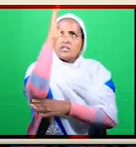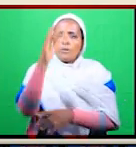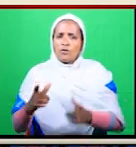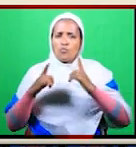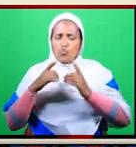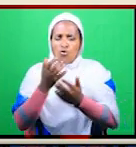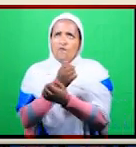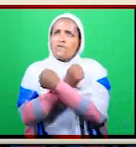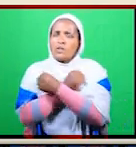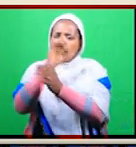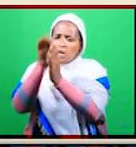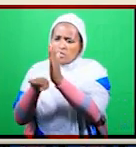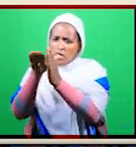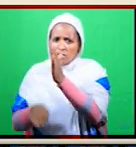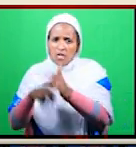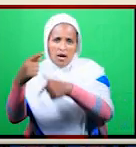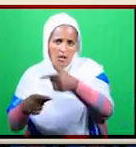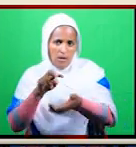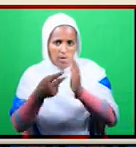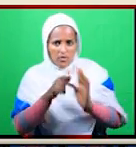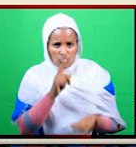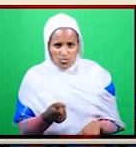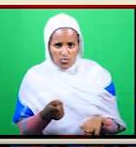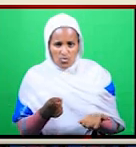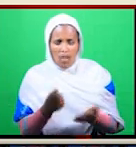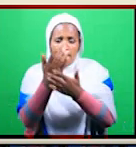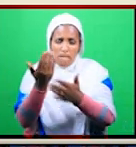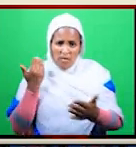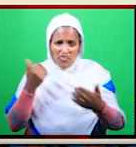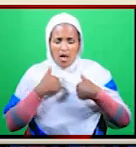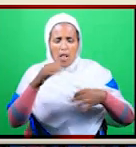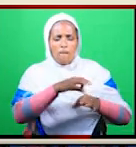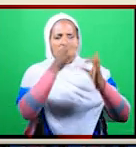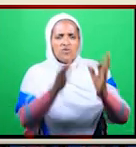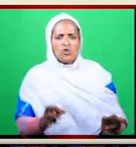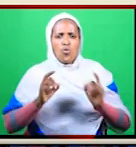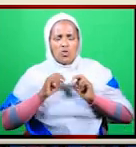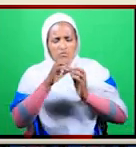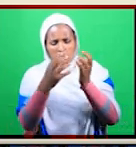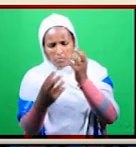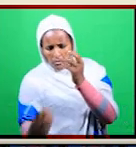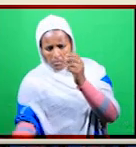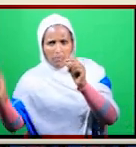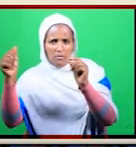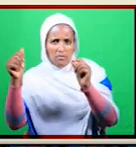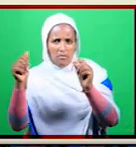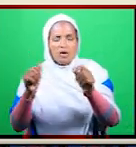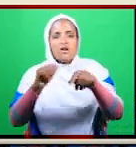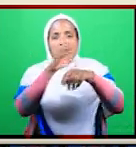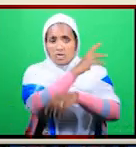ሲሄድ ለእግዚአብሔር የሚኖረን ፍቅር እየቀነሰ እየቀነሰ እየቀነሰ ይሄዳል። በፊት የነበረን መንፈሳዊ ህይወት ሁሉ እየተሸረሸረ